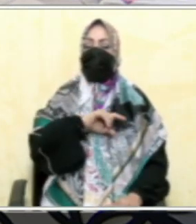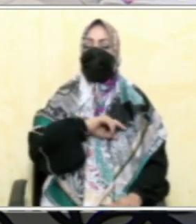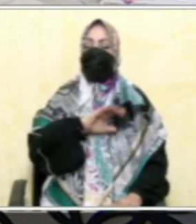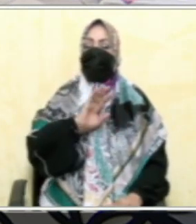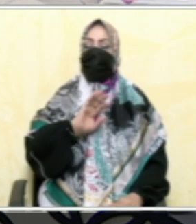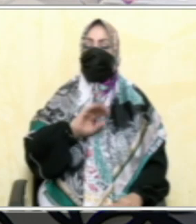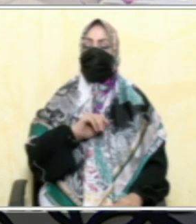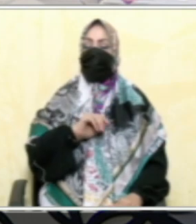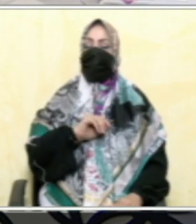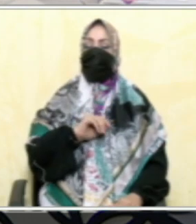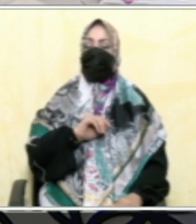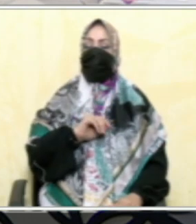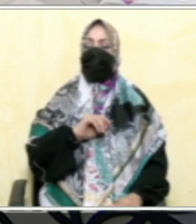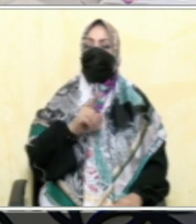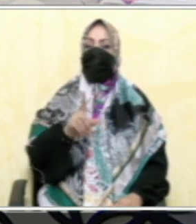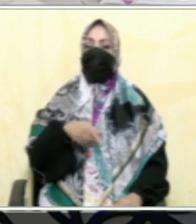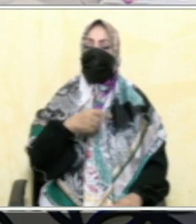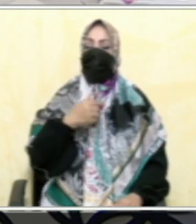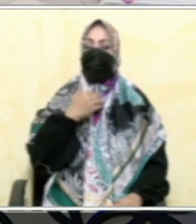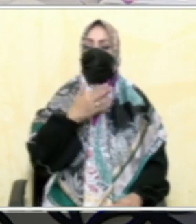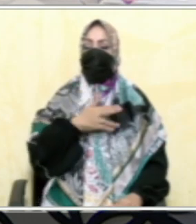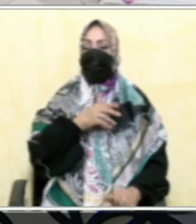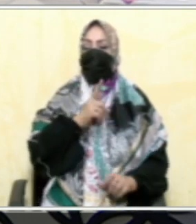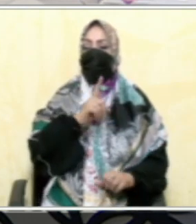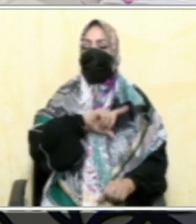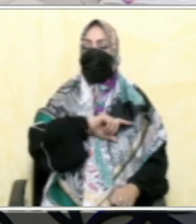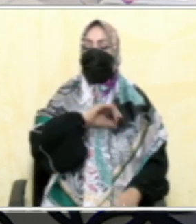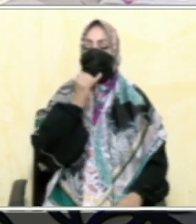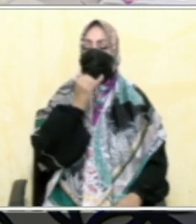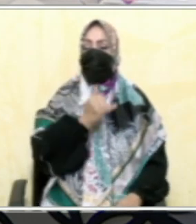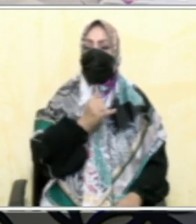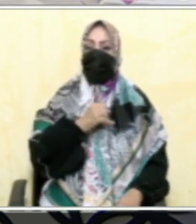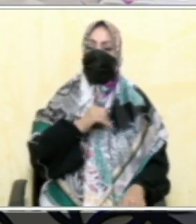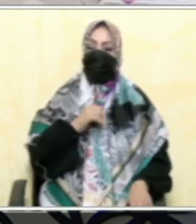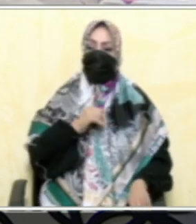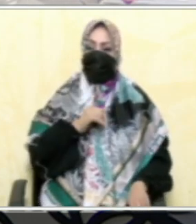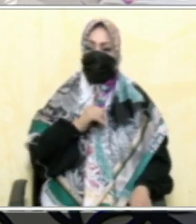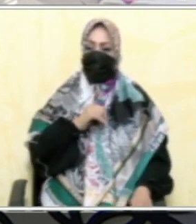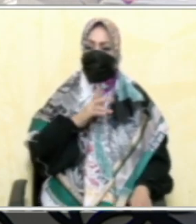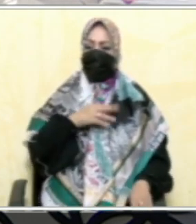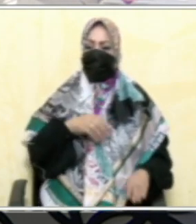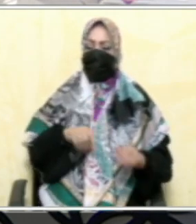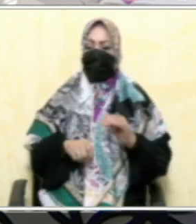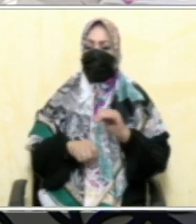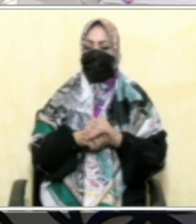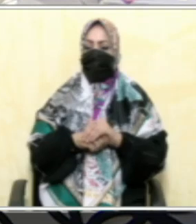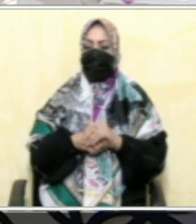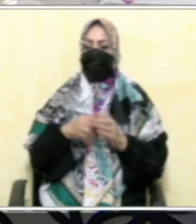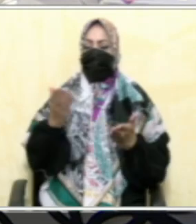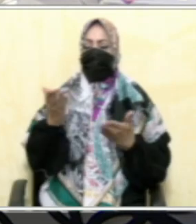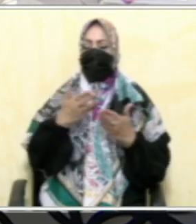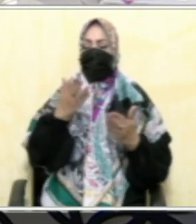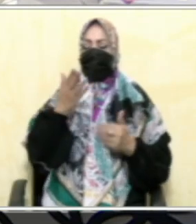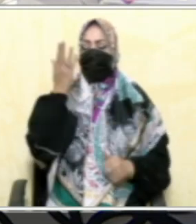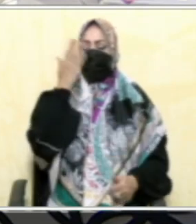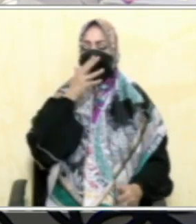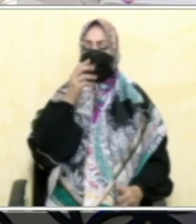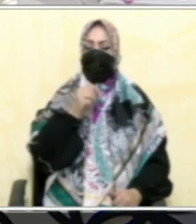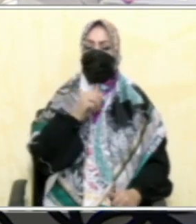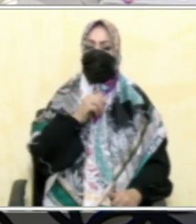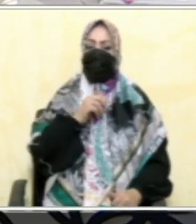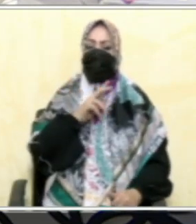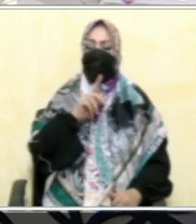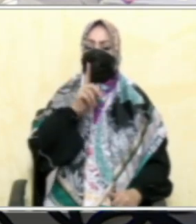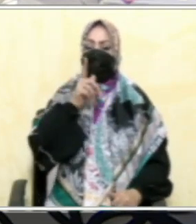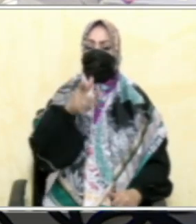في المدارس. نعم. توا والله العظيم شهادة الإعدادية بأم عيني